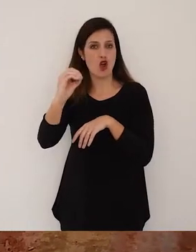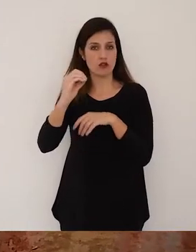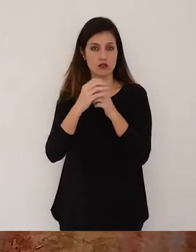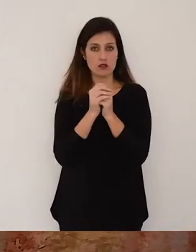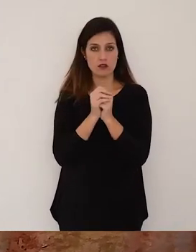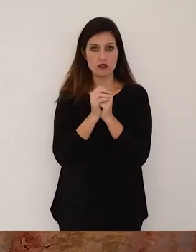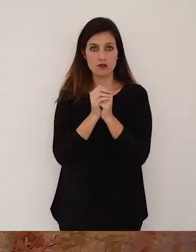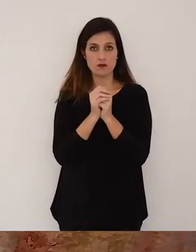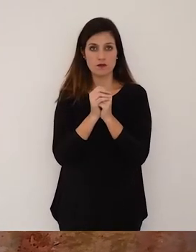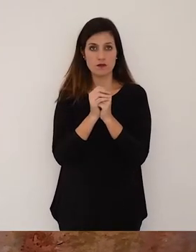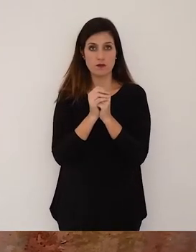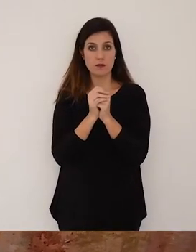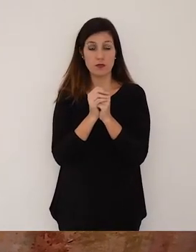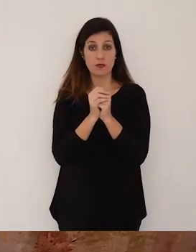d'arcu.